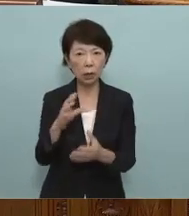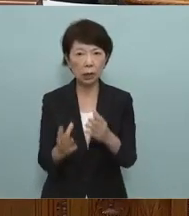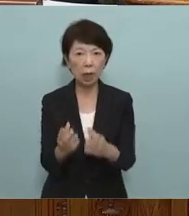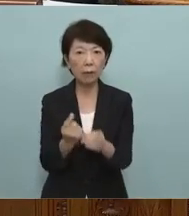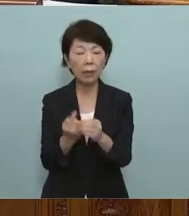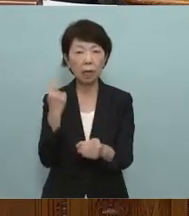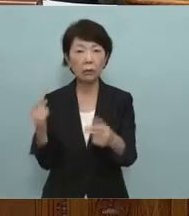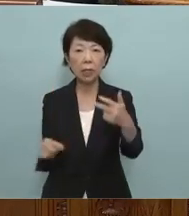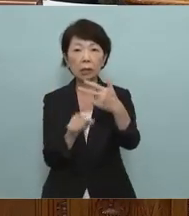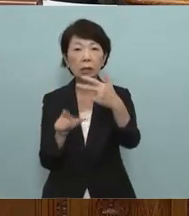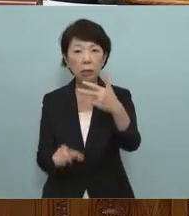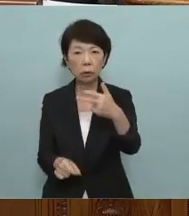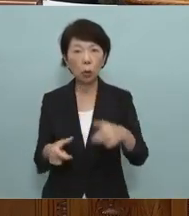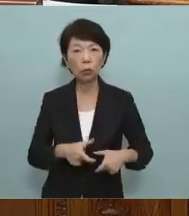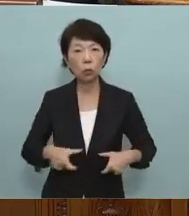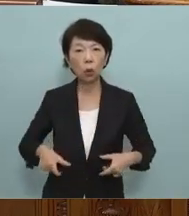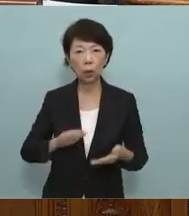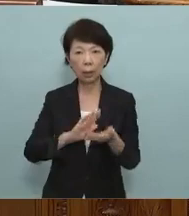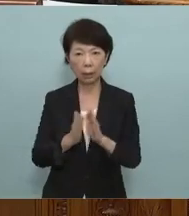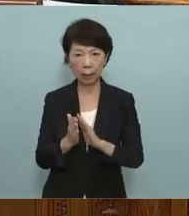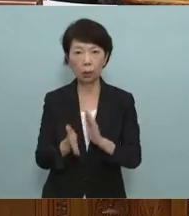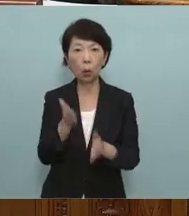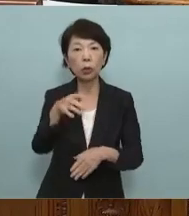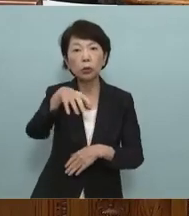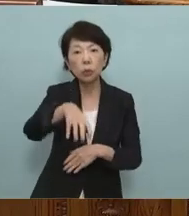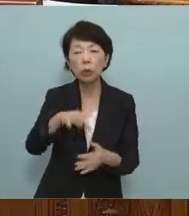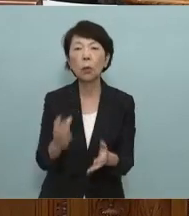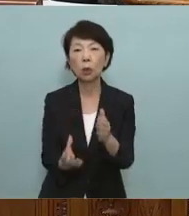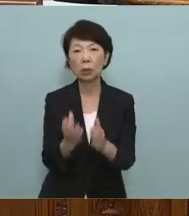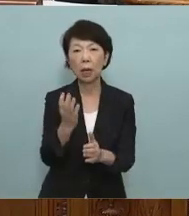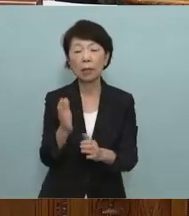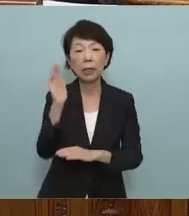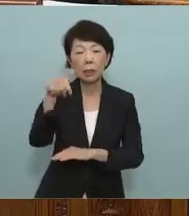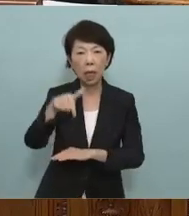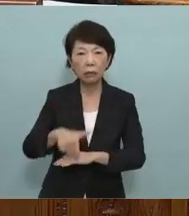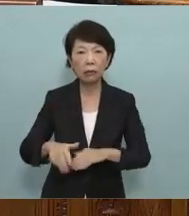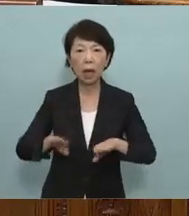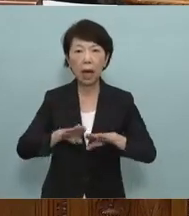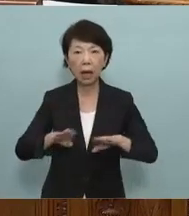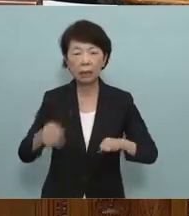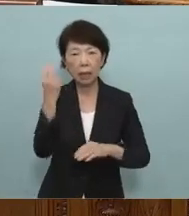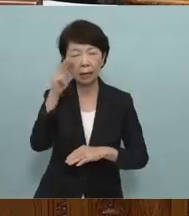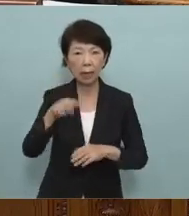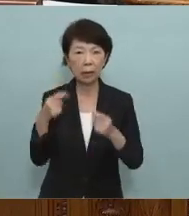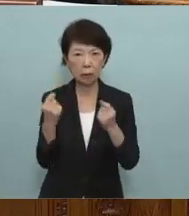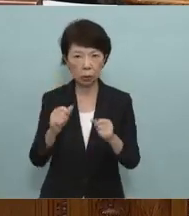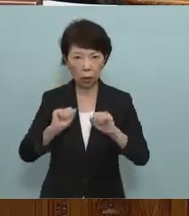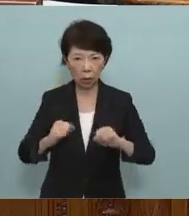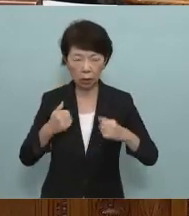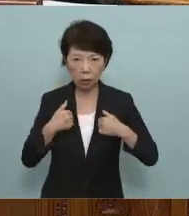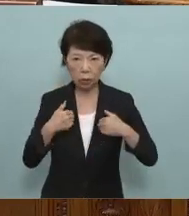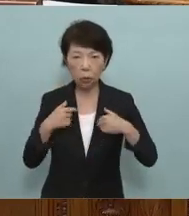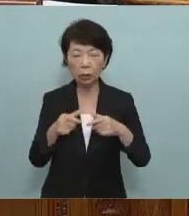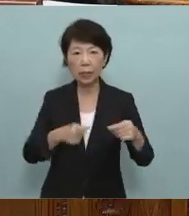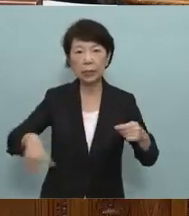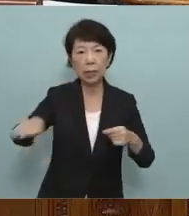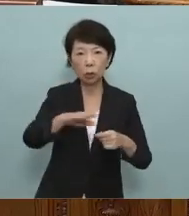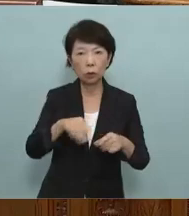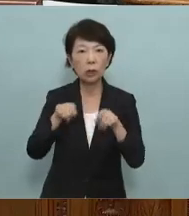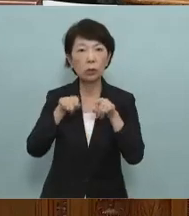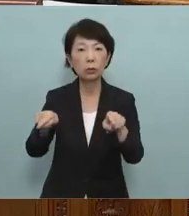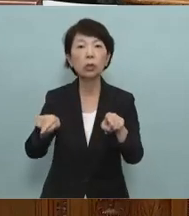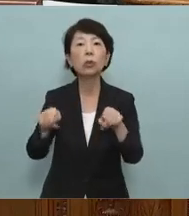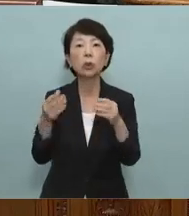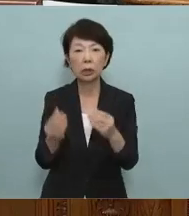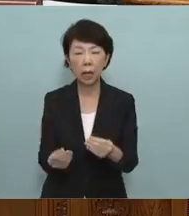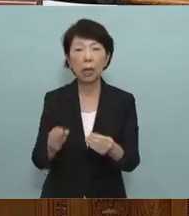昨年7月にも福岡県の保育所で起き、政府が安全管理を徹底するよう、全国の自治体へ通知をし